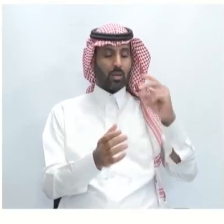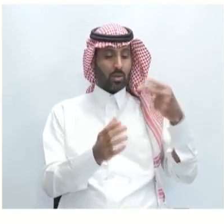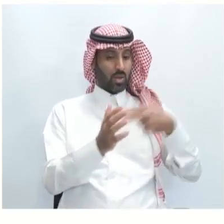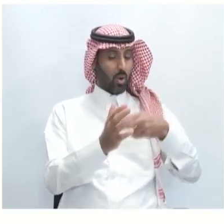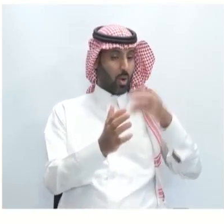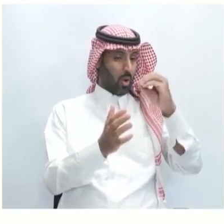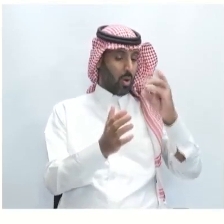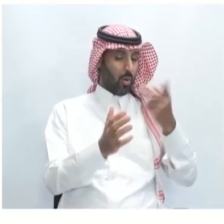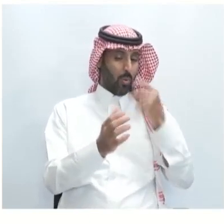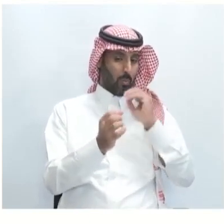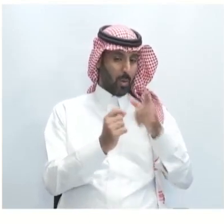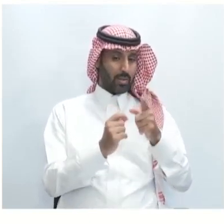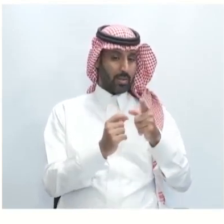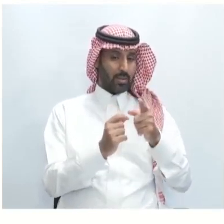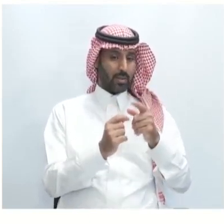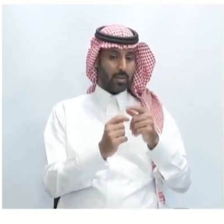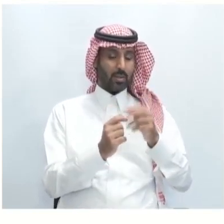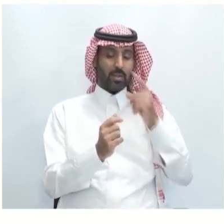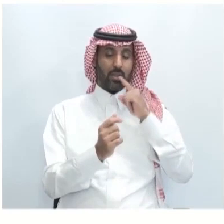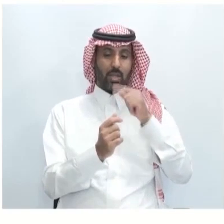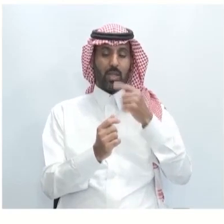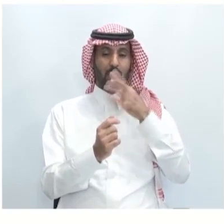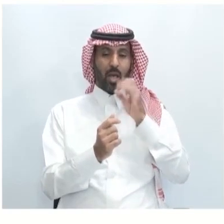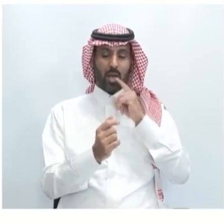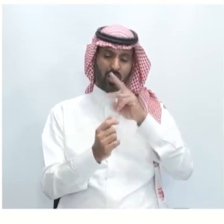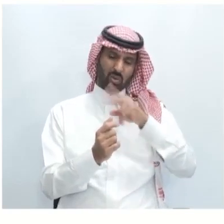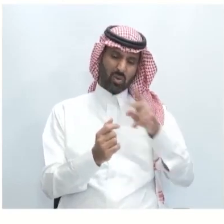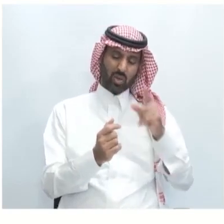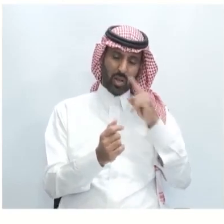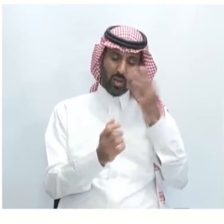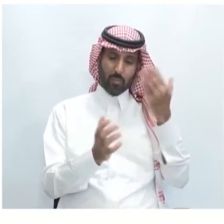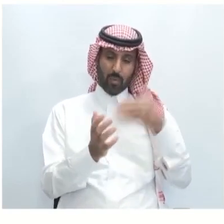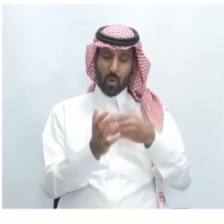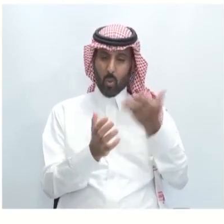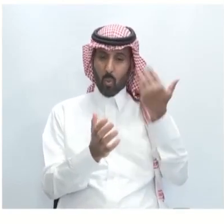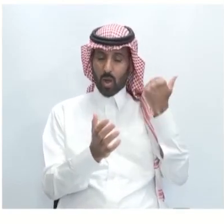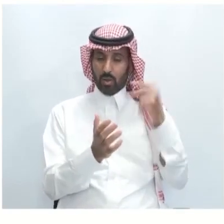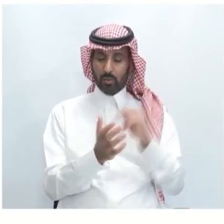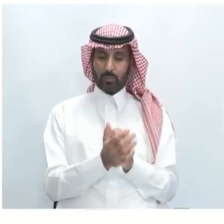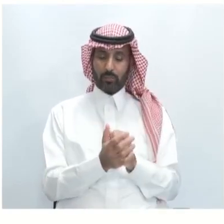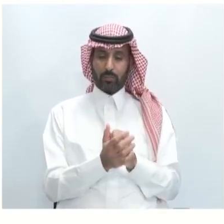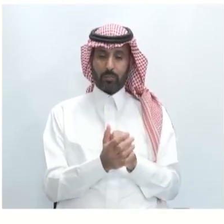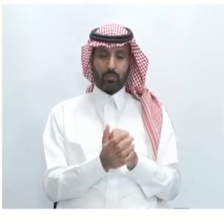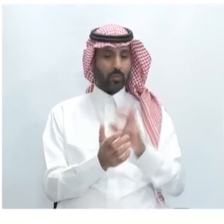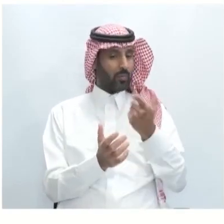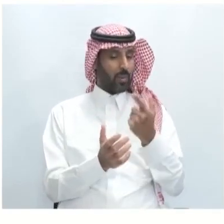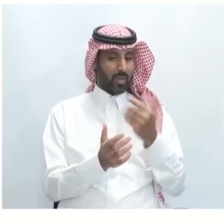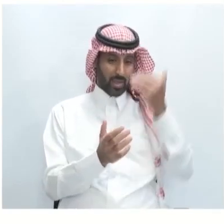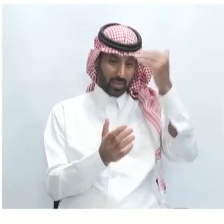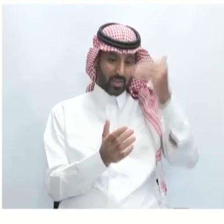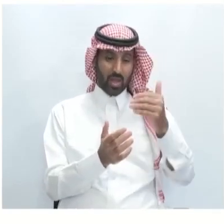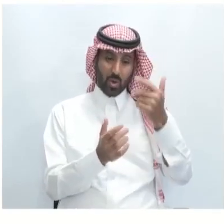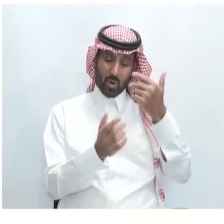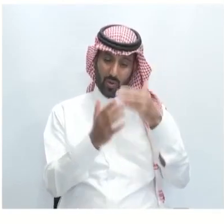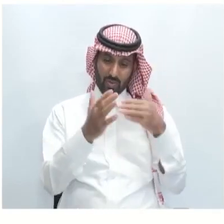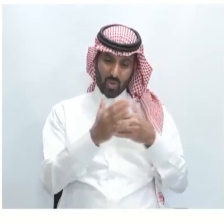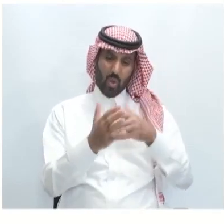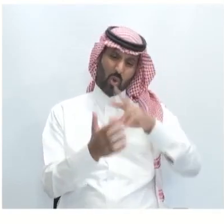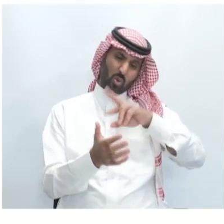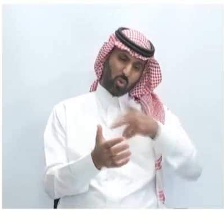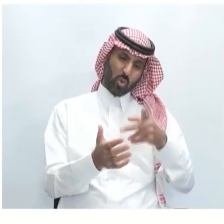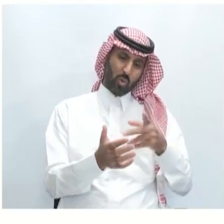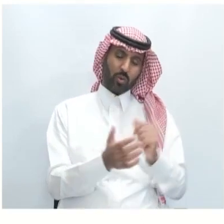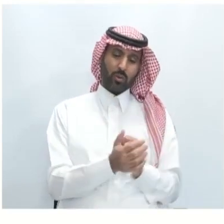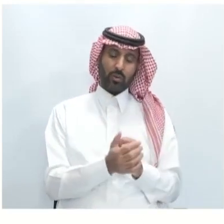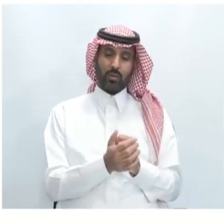اذا هنا نقوم مباشره انه يختلف عن مركبين الاخرين في ماذا في النوع احسنتم